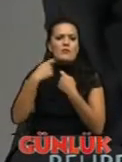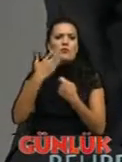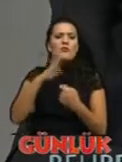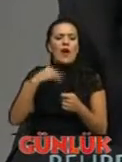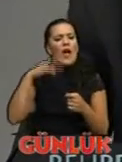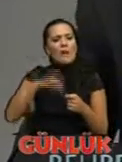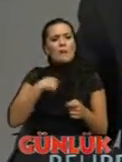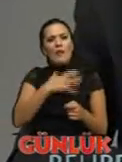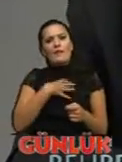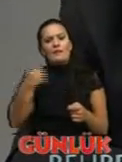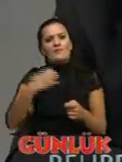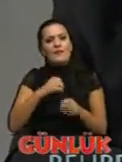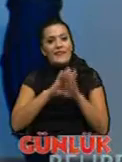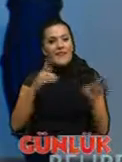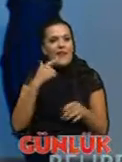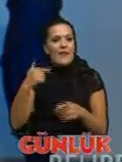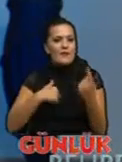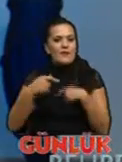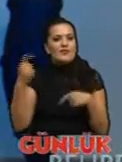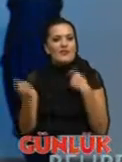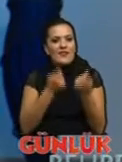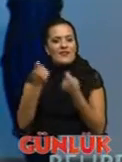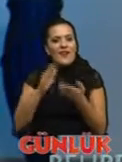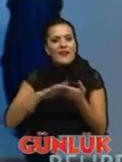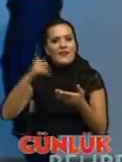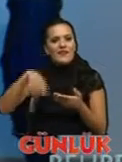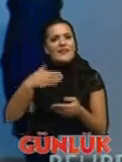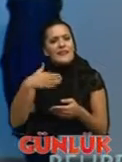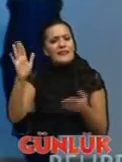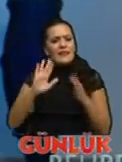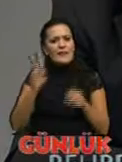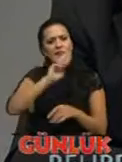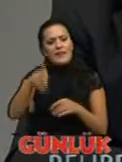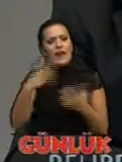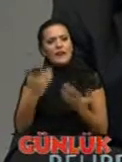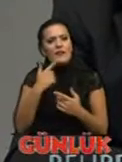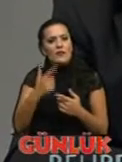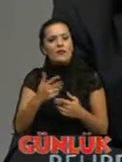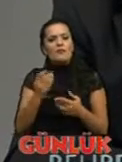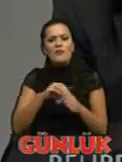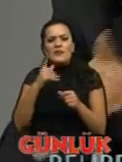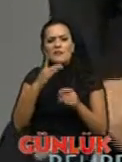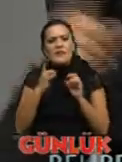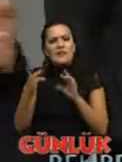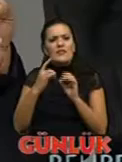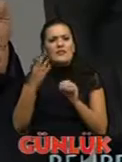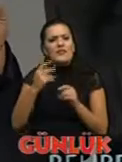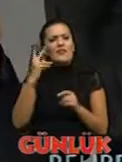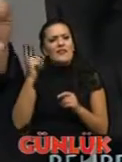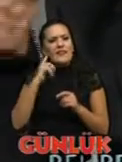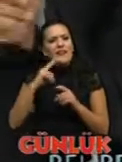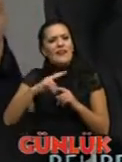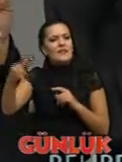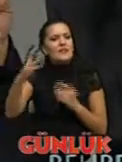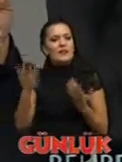beni indiriyorlar zorla. Yeter diye dinler tabii çalışan artık. Arkadaşlar git artık in artık falan. Nasıl bir ilişki kuruyorsunuz izleyiciyle dinleyiciyle?